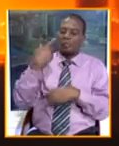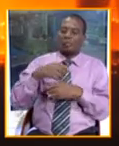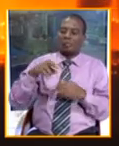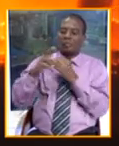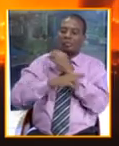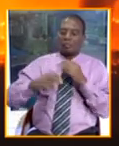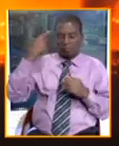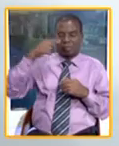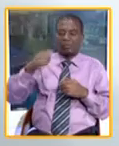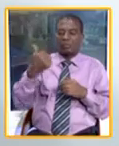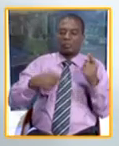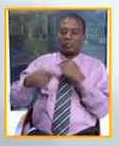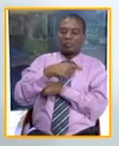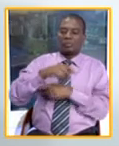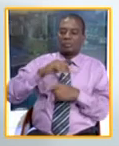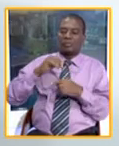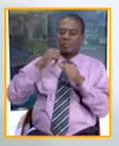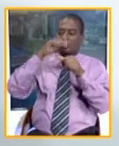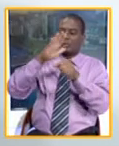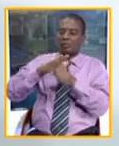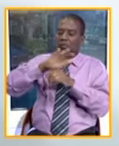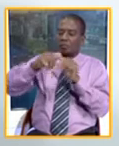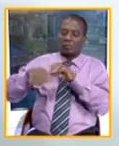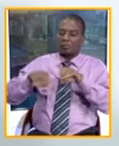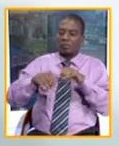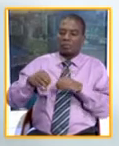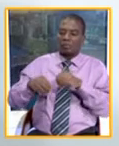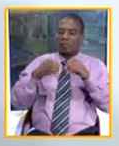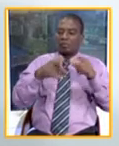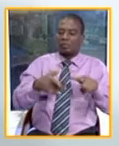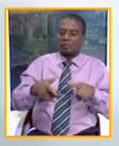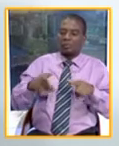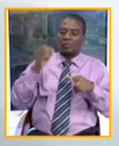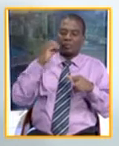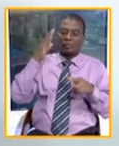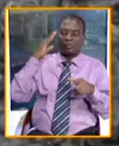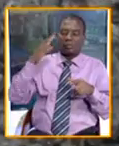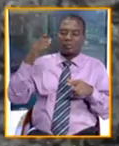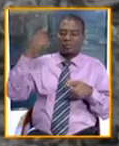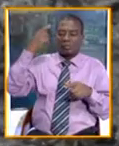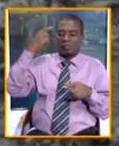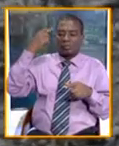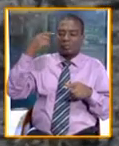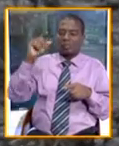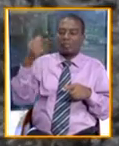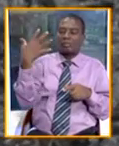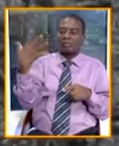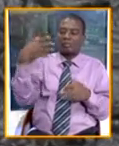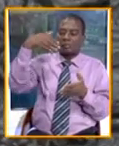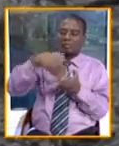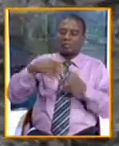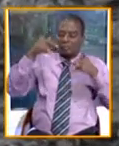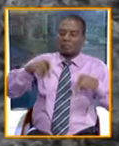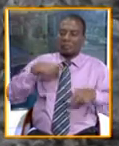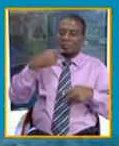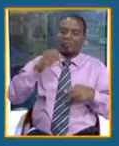de jours, il a promis tout mettre en œuvre pour accélérer la mise en place des logements temporaires pour les quelques 15 000 personnes dont les maisons